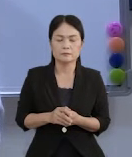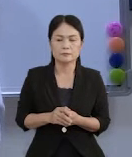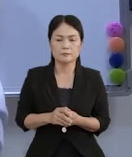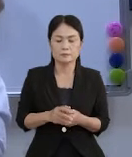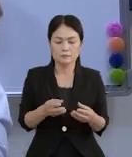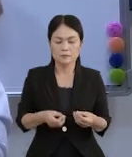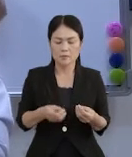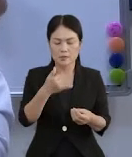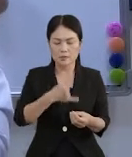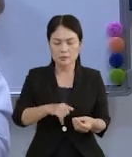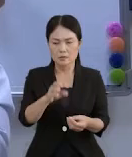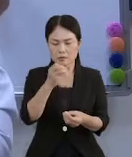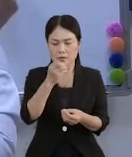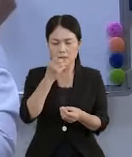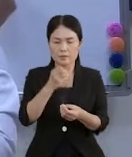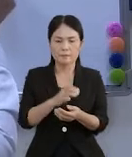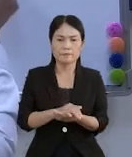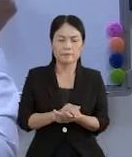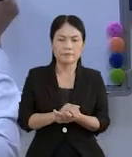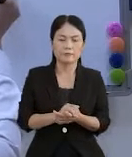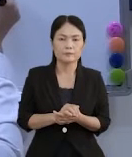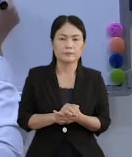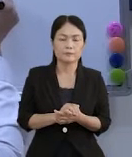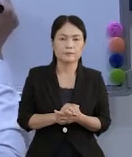đừng ơi con nhắm